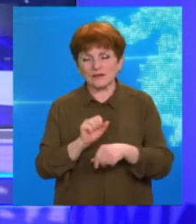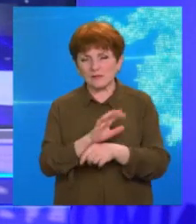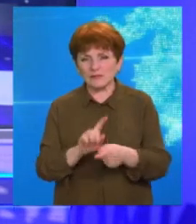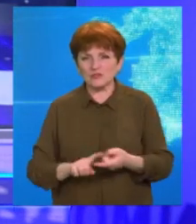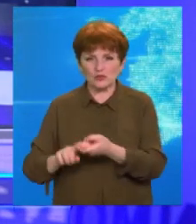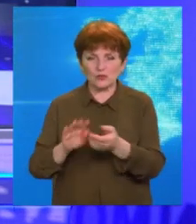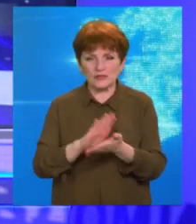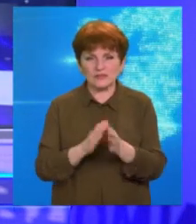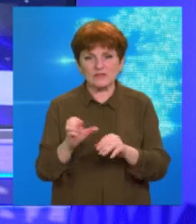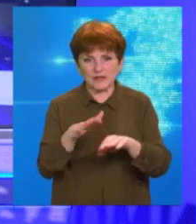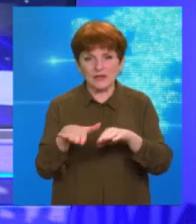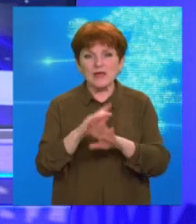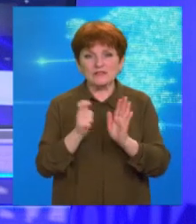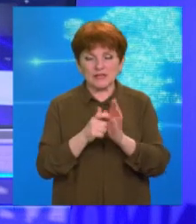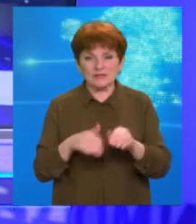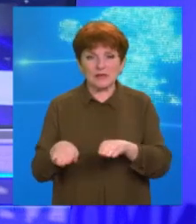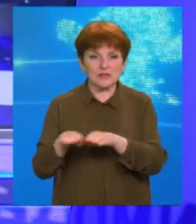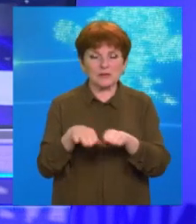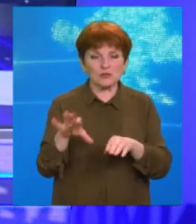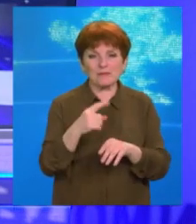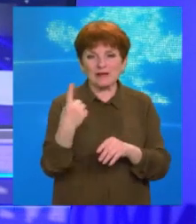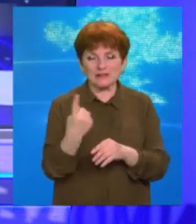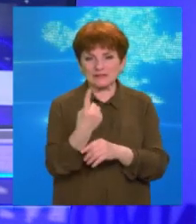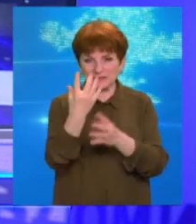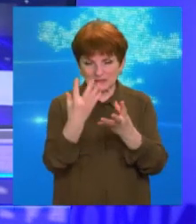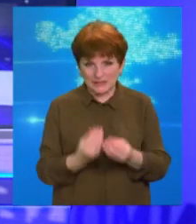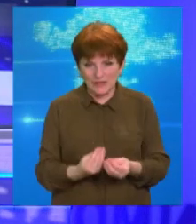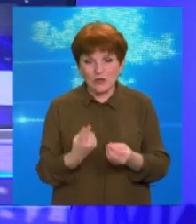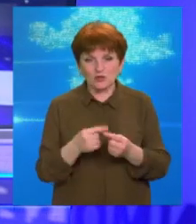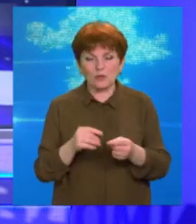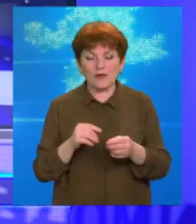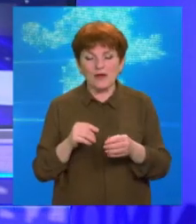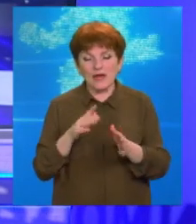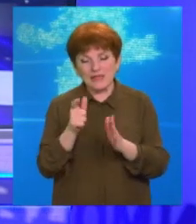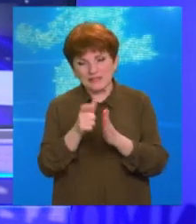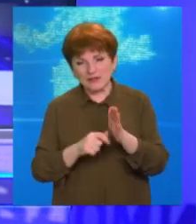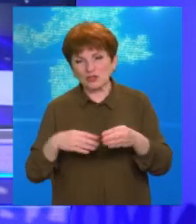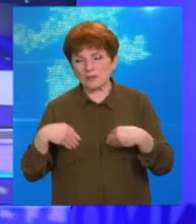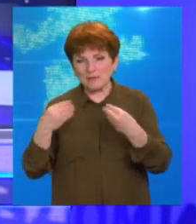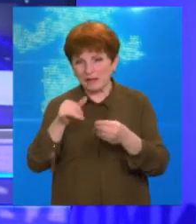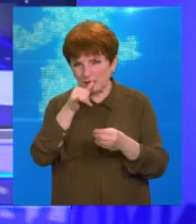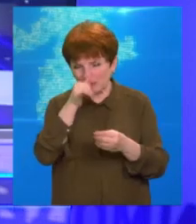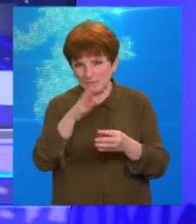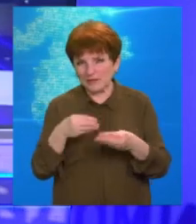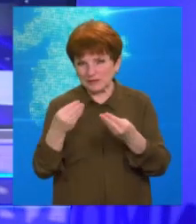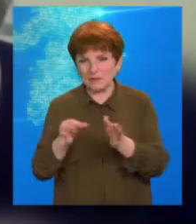одно, выпускной экзамен по всей России школьники будут сдавать одновременно, чтобы варианты заданий и ответы не передавали в другие регионы.